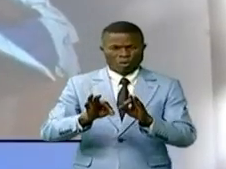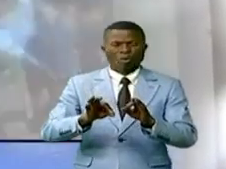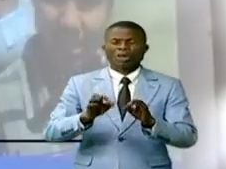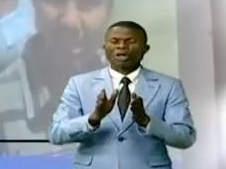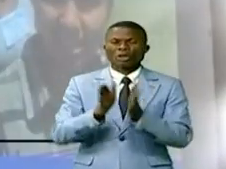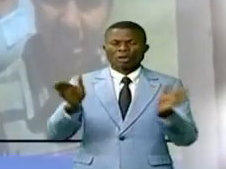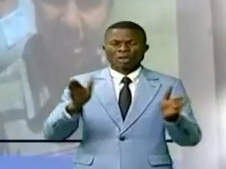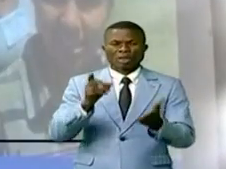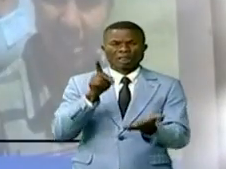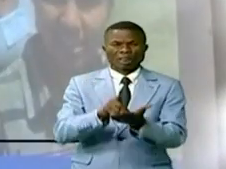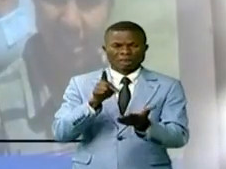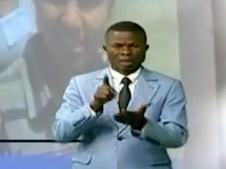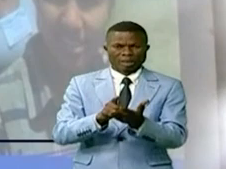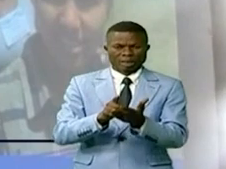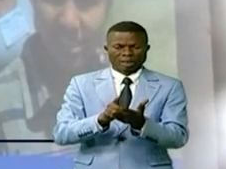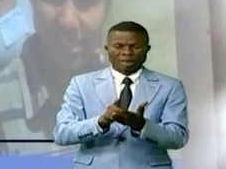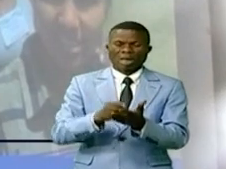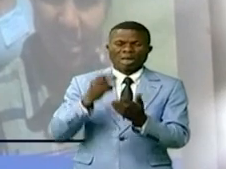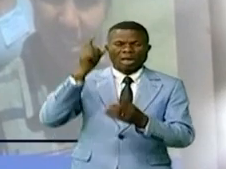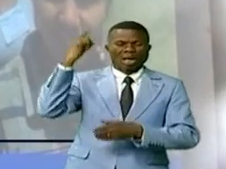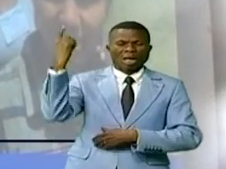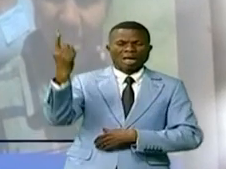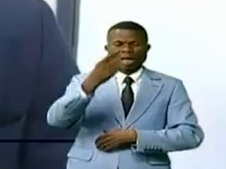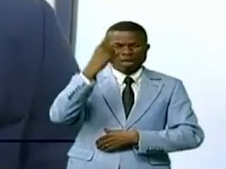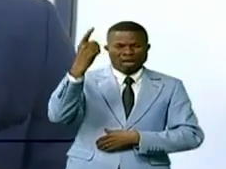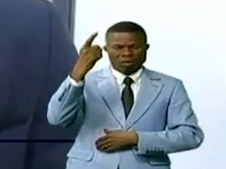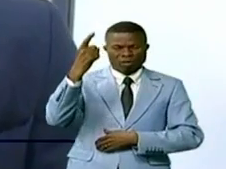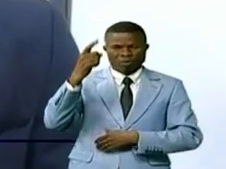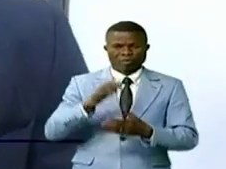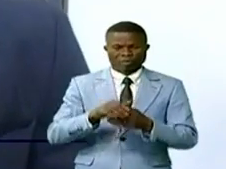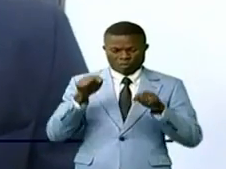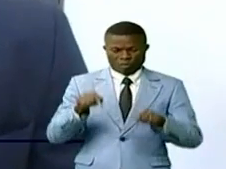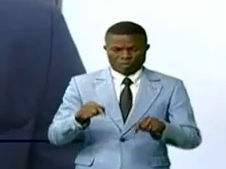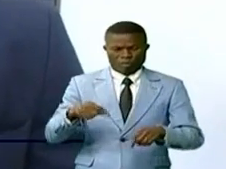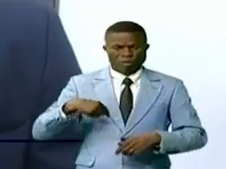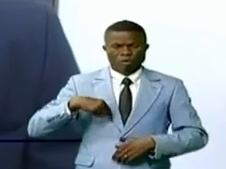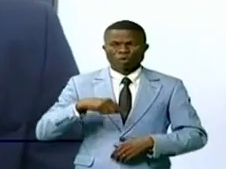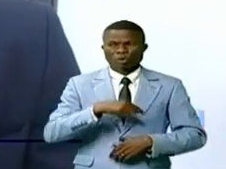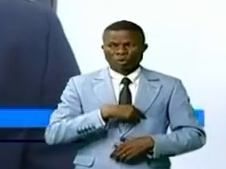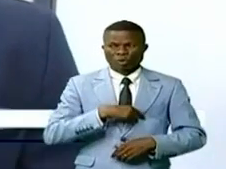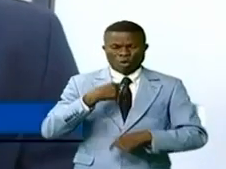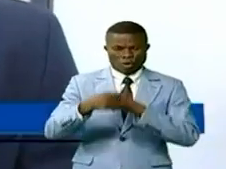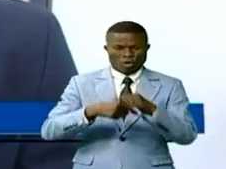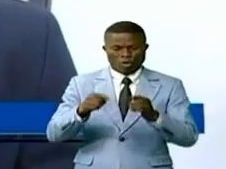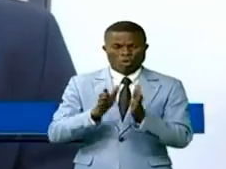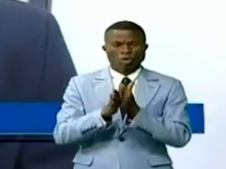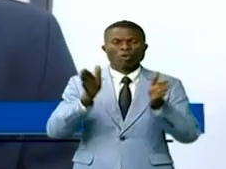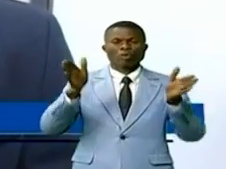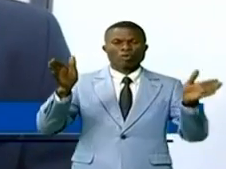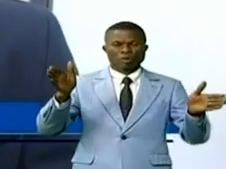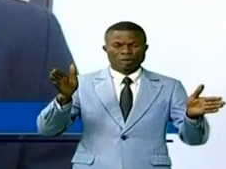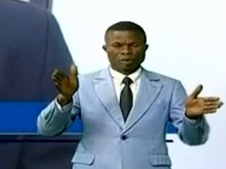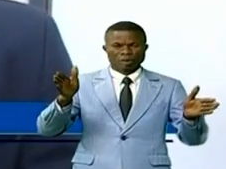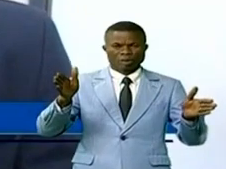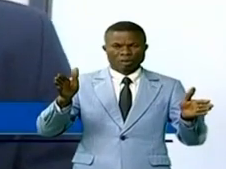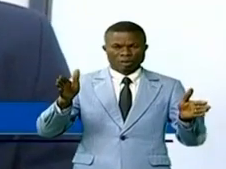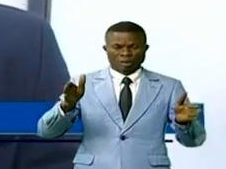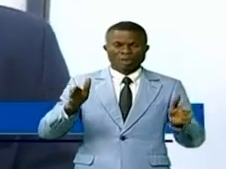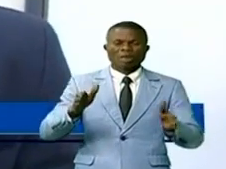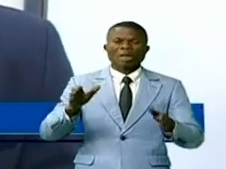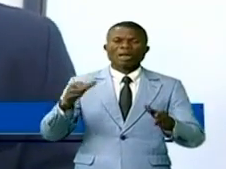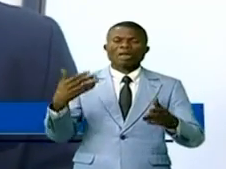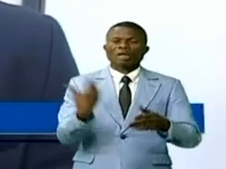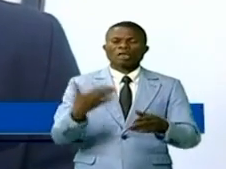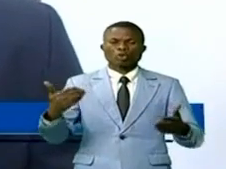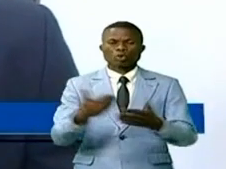et les diplômes du baccalauréat international LIB. Aujourd'hui, nous avons lancé officiellement UWC dans la ville